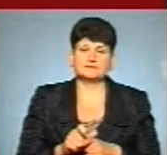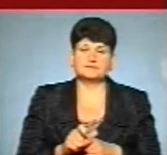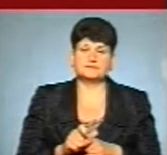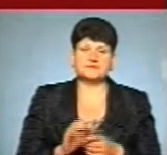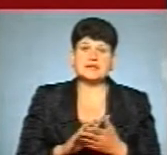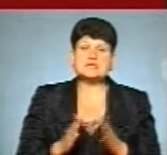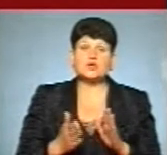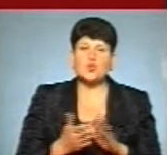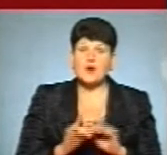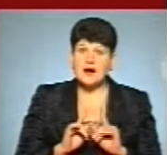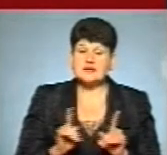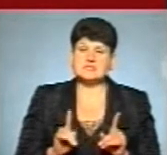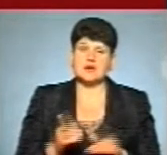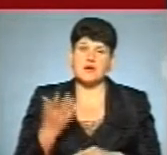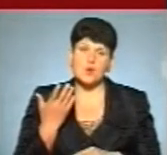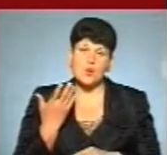ситуація, коли